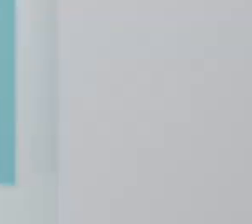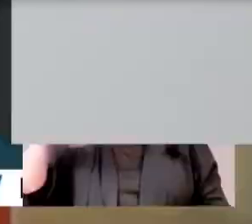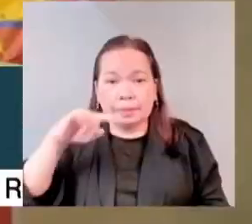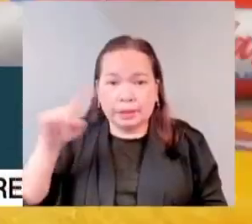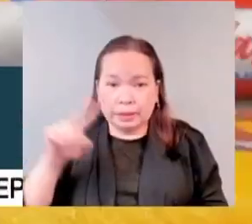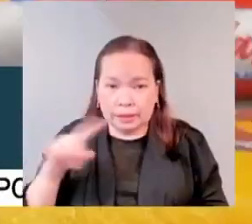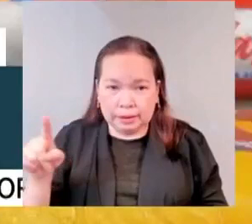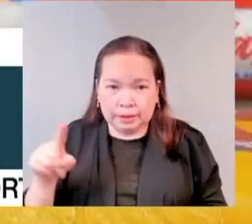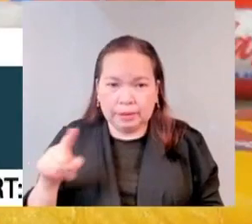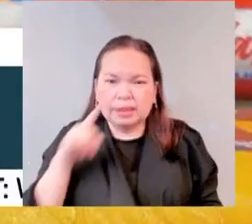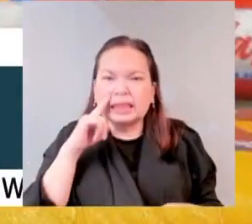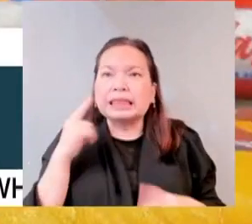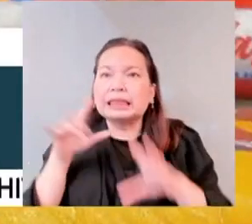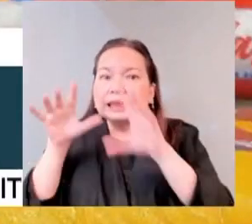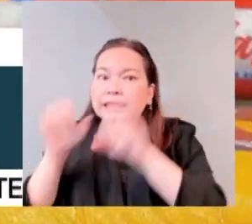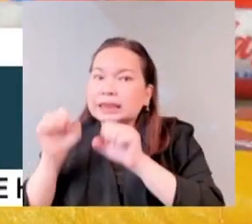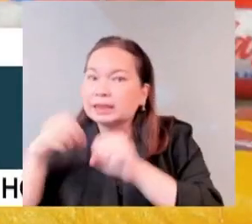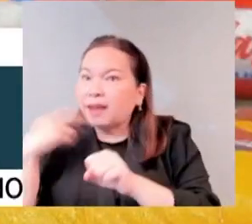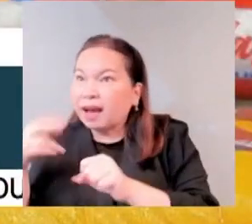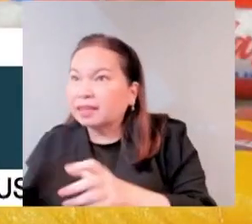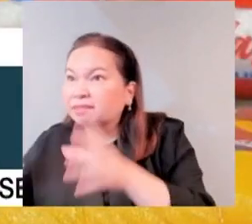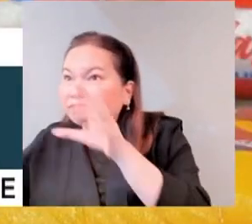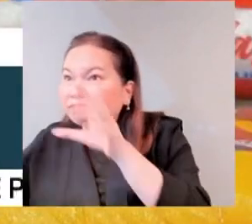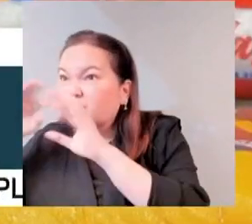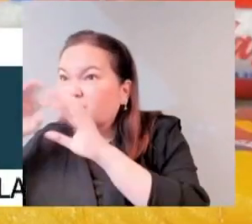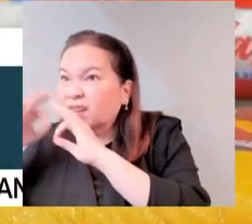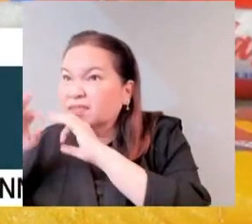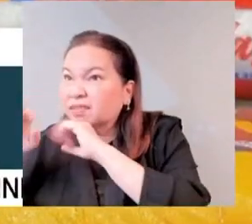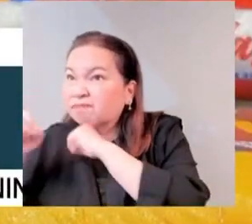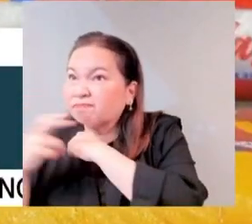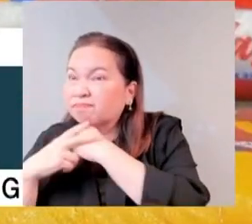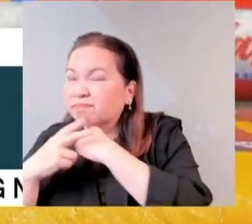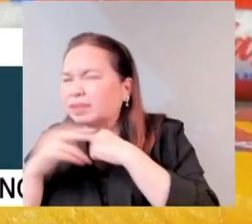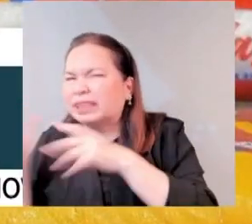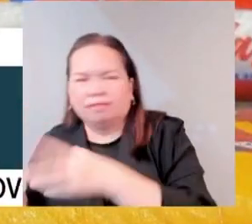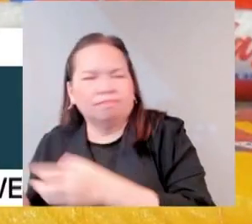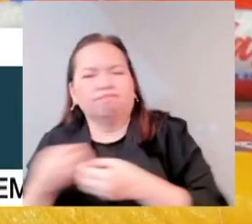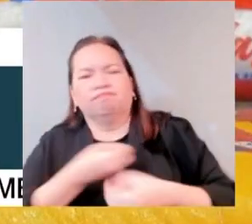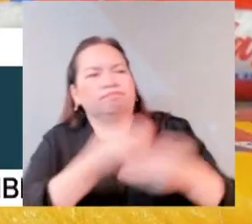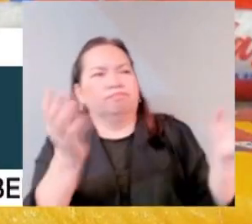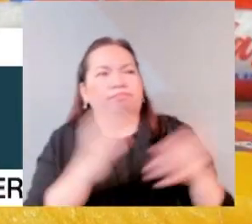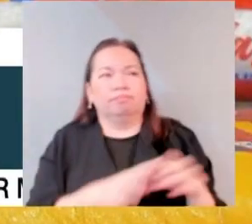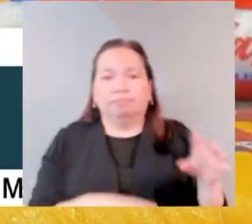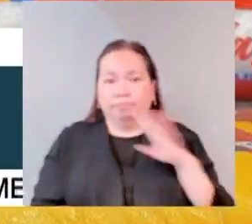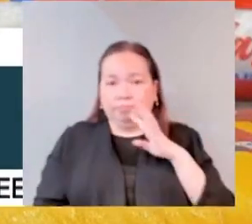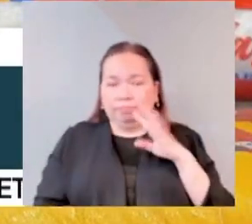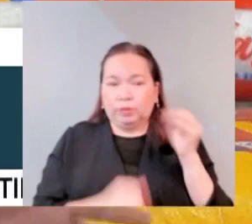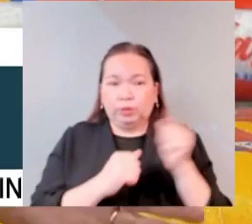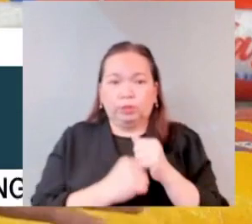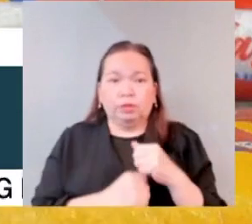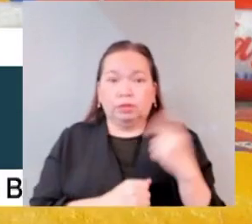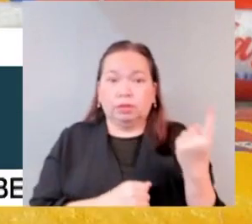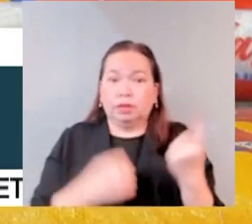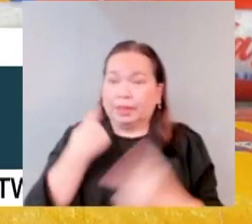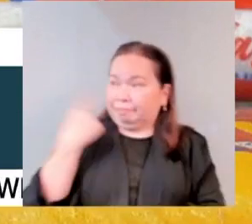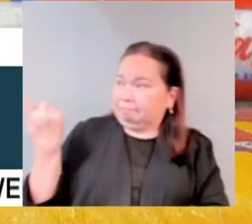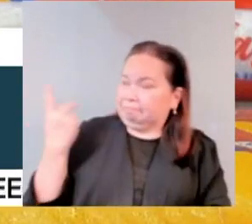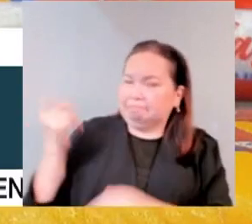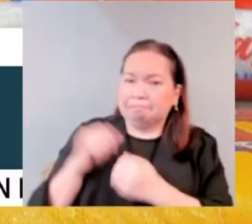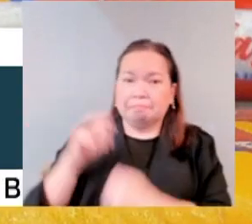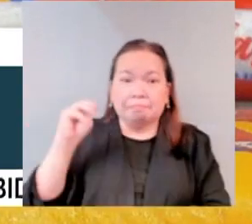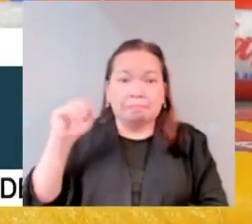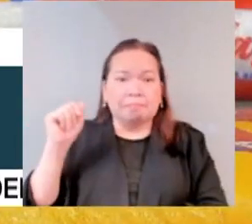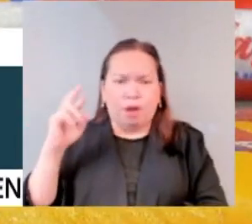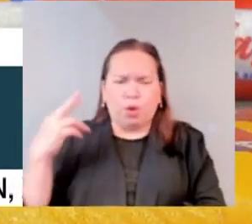Alam niyo po, kami ni Mar, matagal na po kaming magkaibigan. At kahit na hindi kami